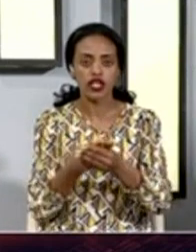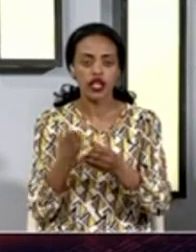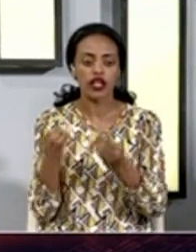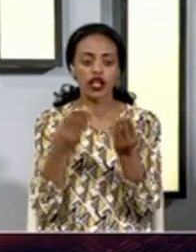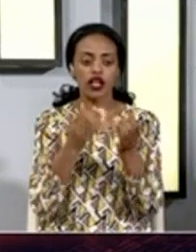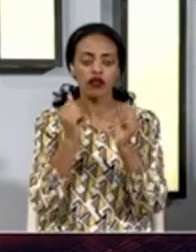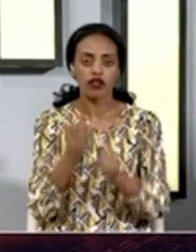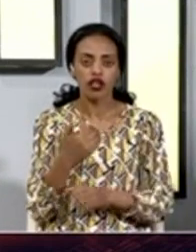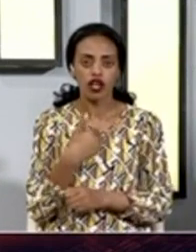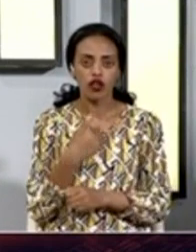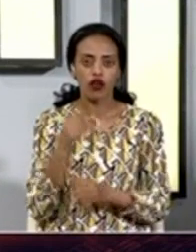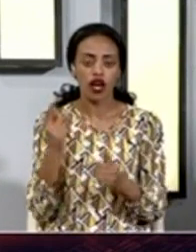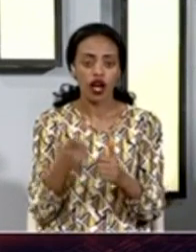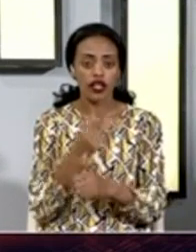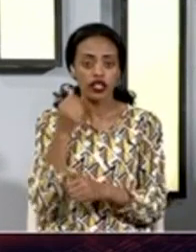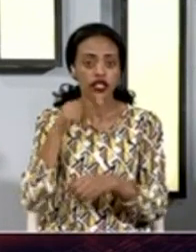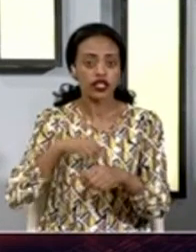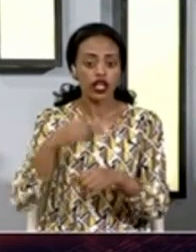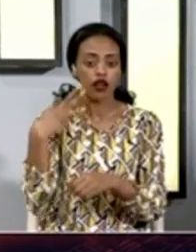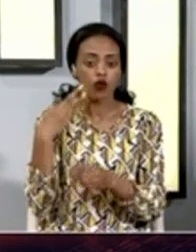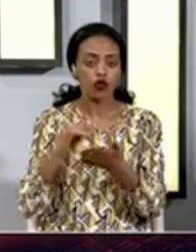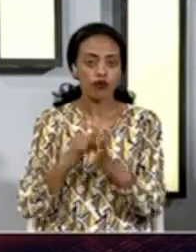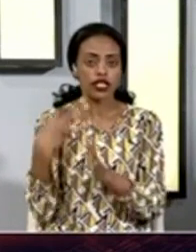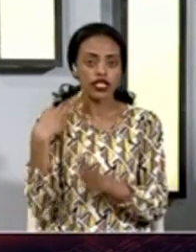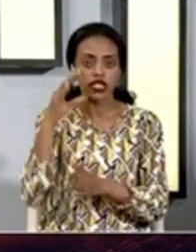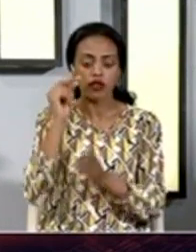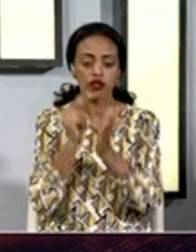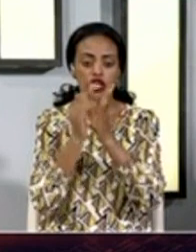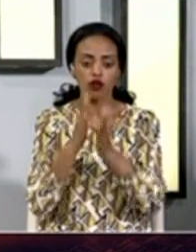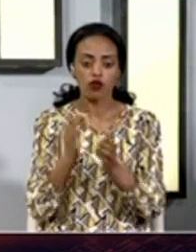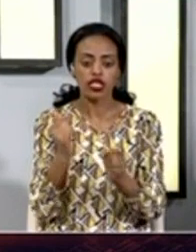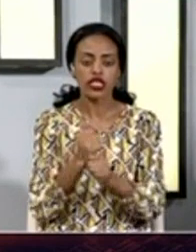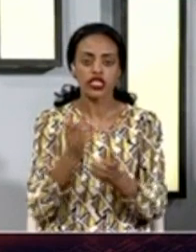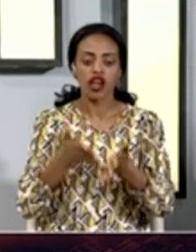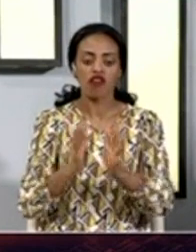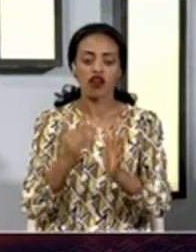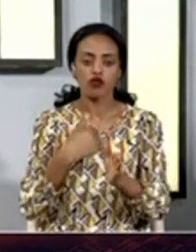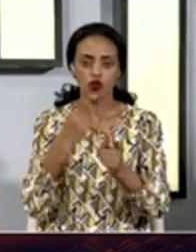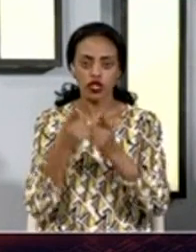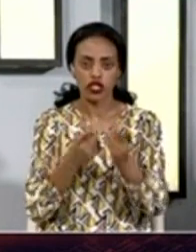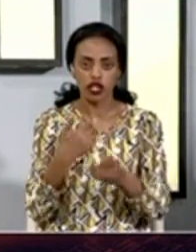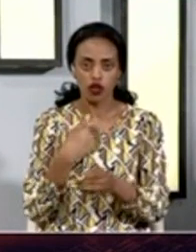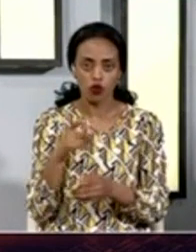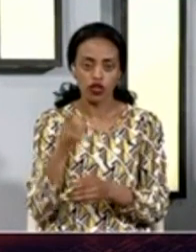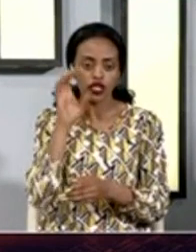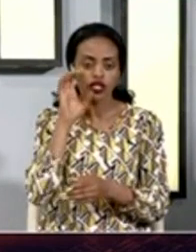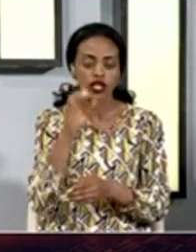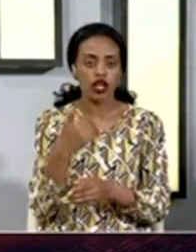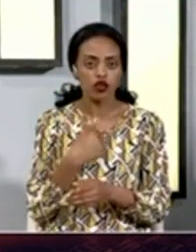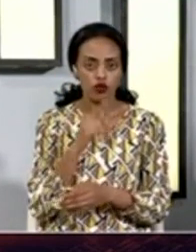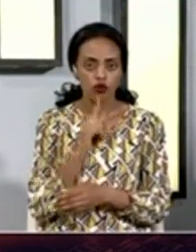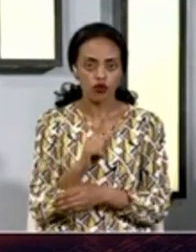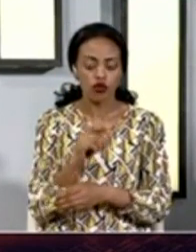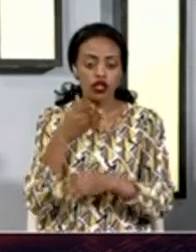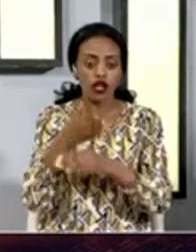ኣለዎ። ሓደ እቲ ትካል ወይ ድማ ትግለሰብ ሕጋዊ ዝኾነ ስራሕ ፍቓድ ዘለዎ ምዃኑ እዚ የግድ የድሊ እዩ።